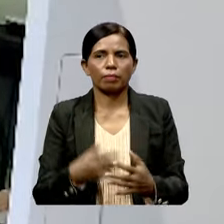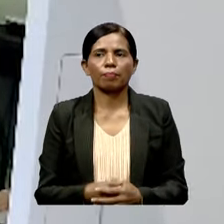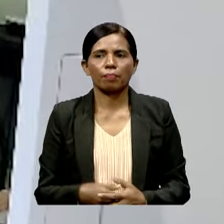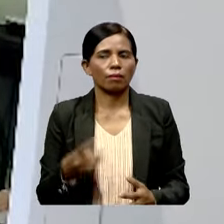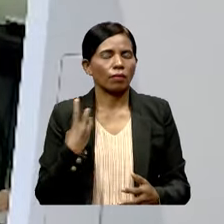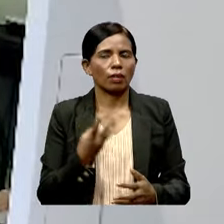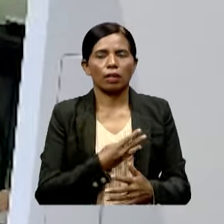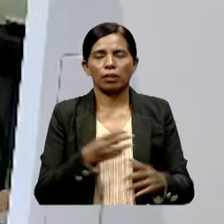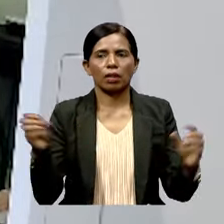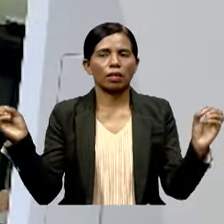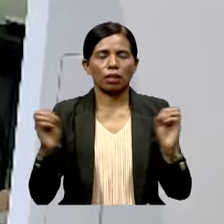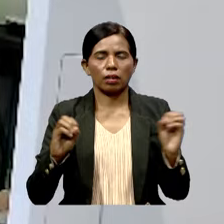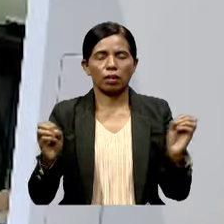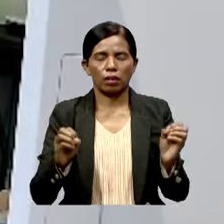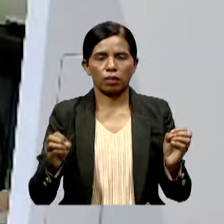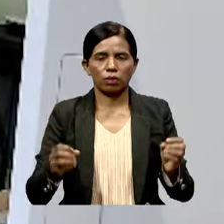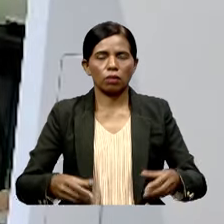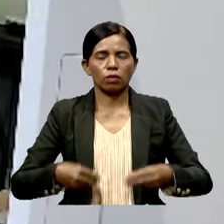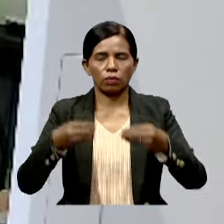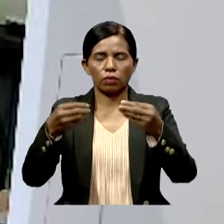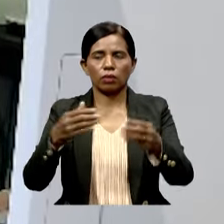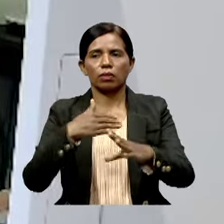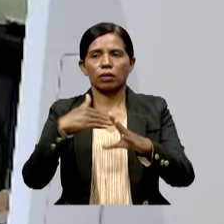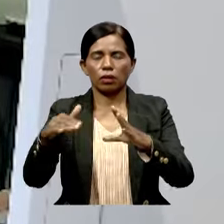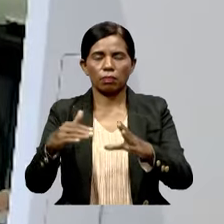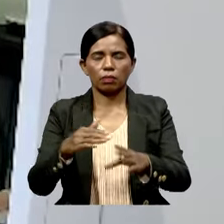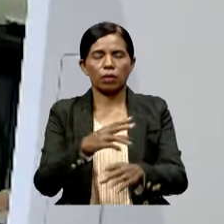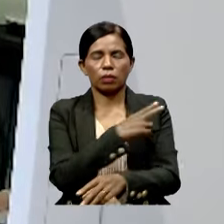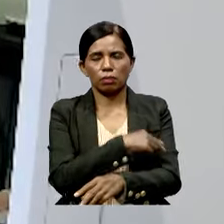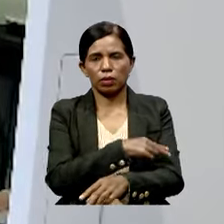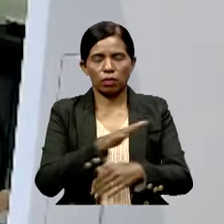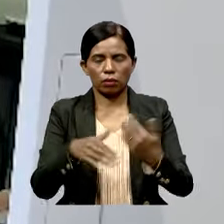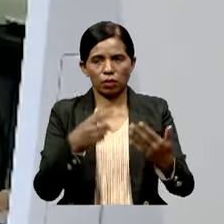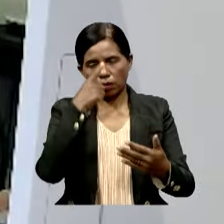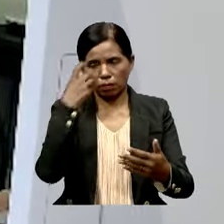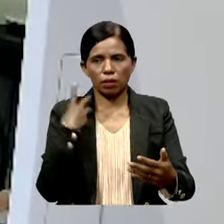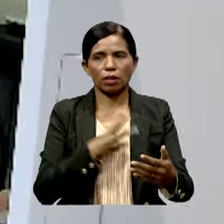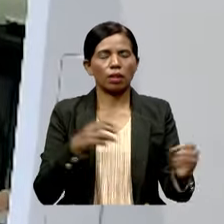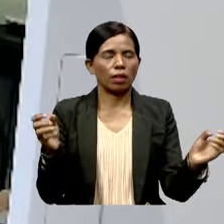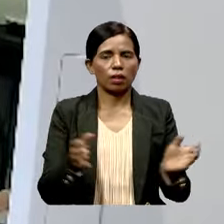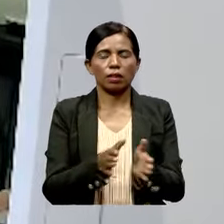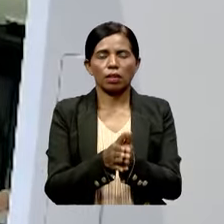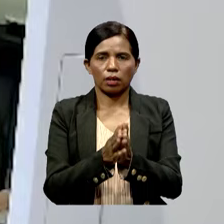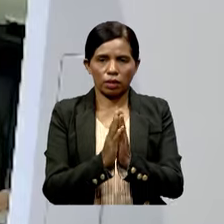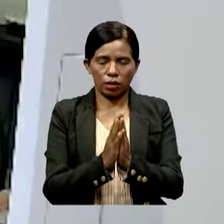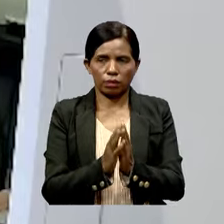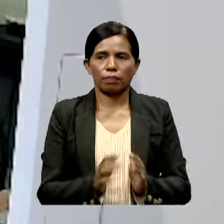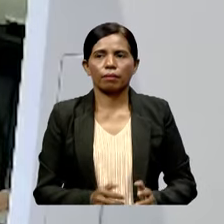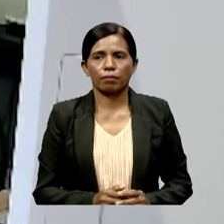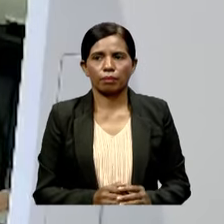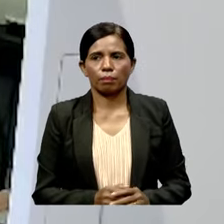la konsegue halo distribusau ba nivel fasidare sira tamba ita la hetan pedido. Ida ne. Tamane maka